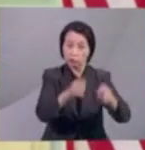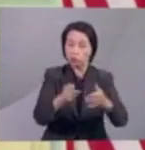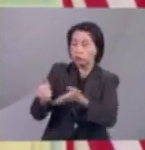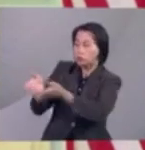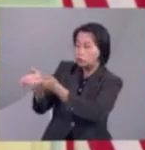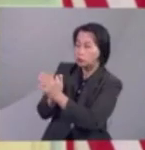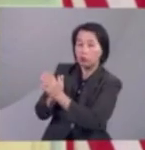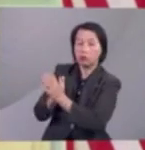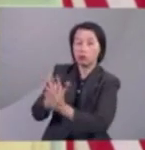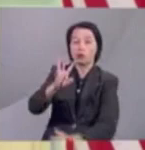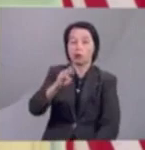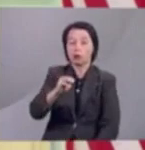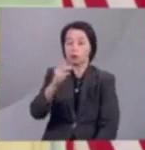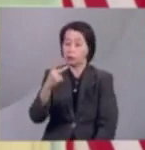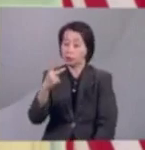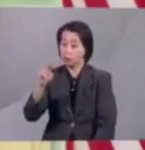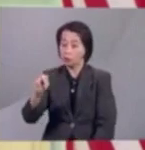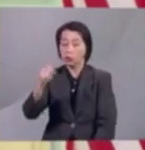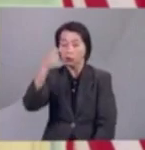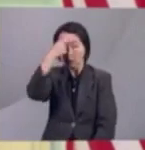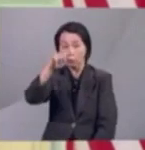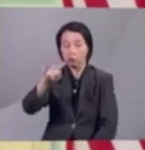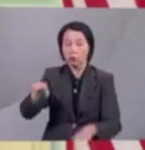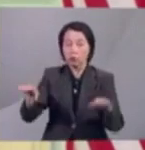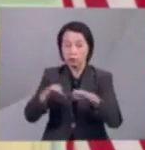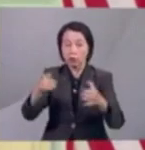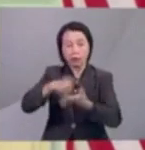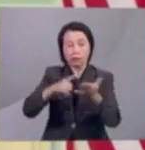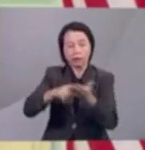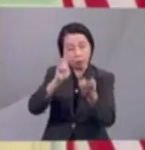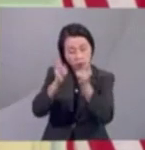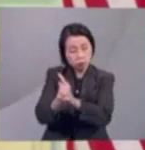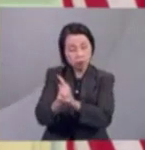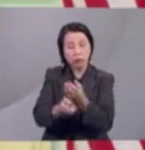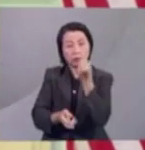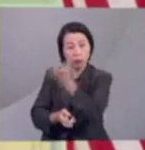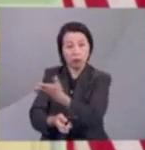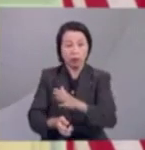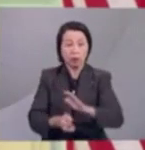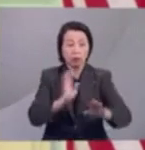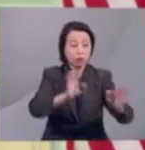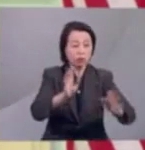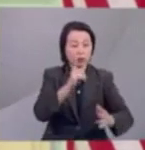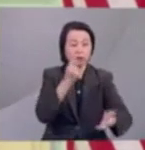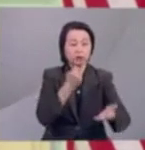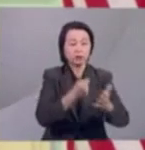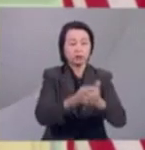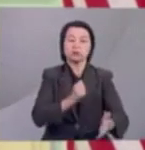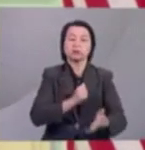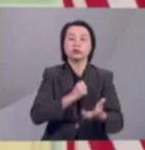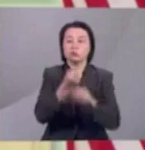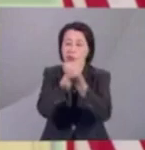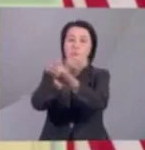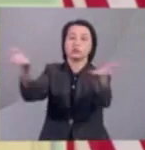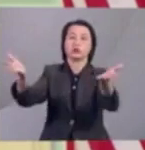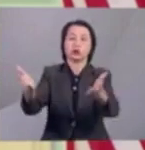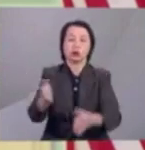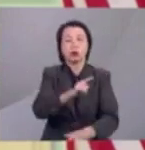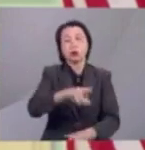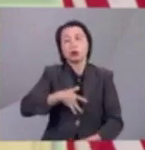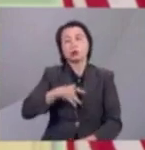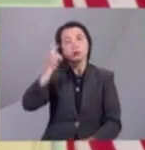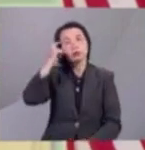memohon daripada MKN untuk membuat sebarang perubahan. Bukan tiba-tiba umum mengikut apa yang mereka